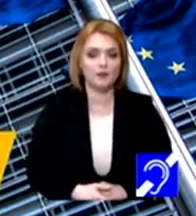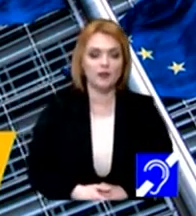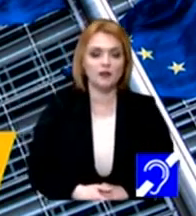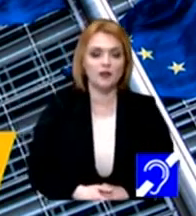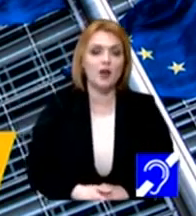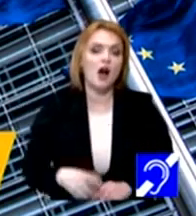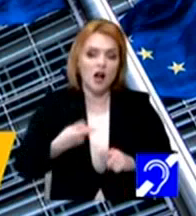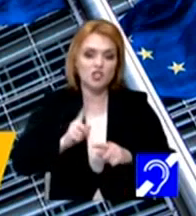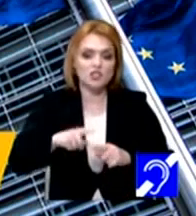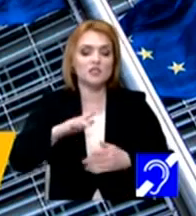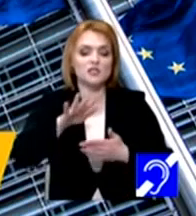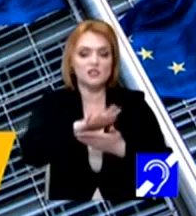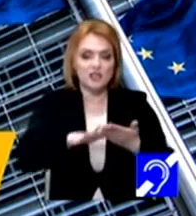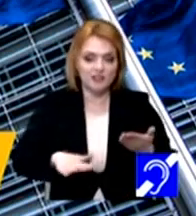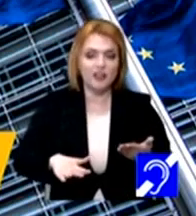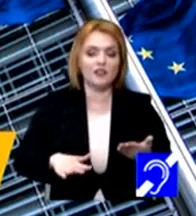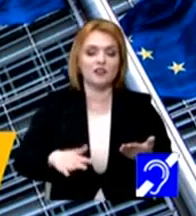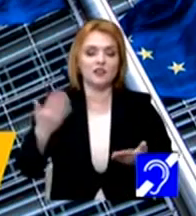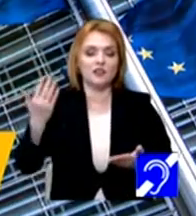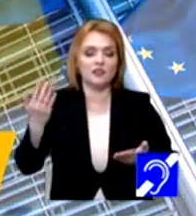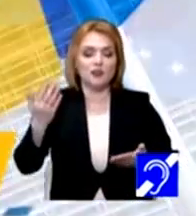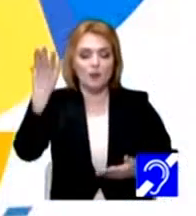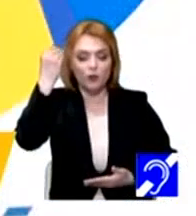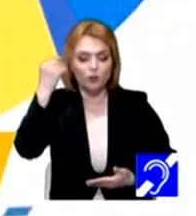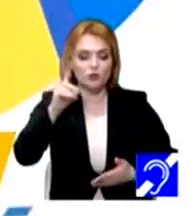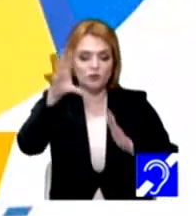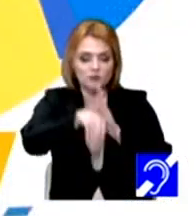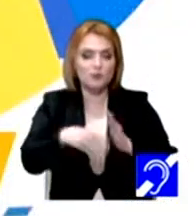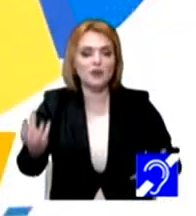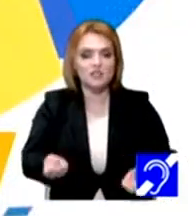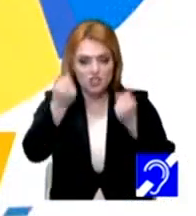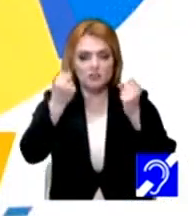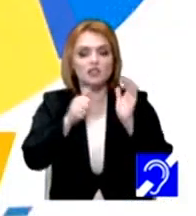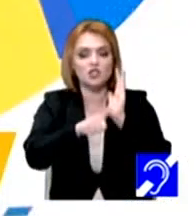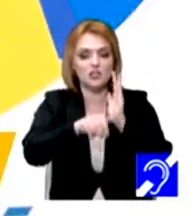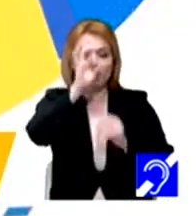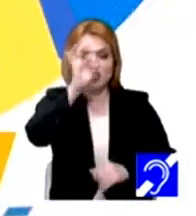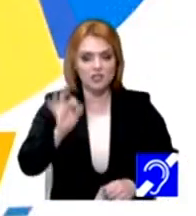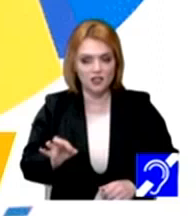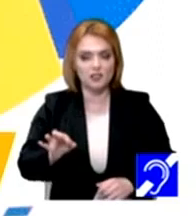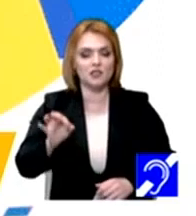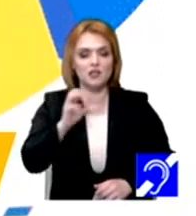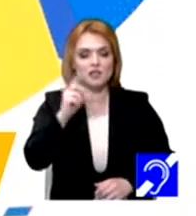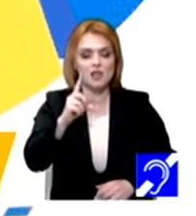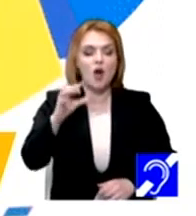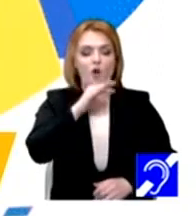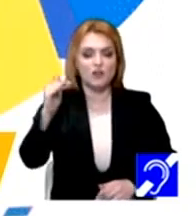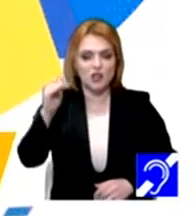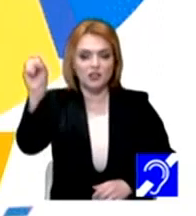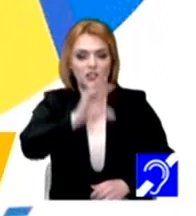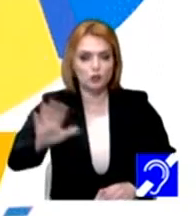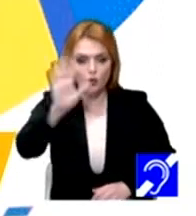este susținut de 61% dintre respondenți. Studiul companiei Magenta Consulting a fost realizat în perioada